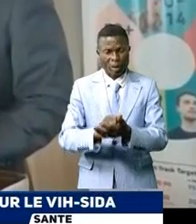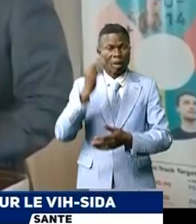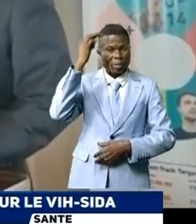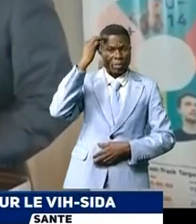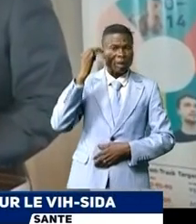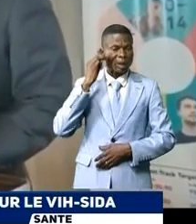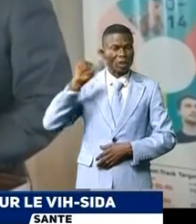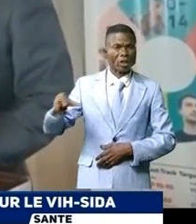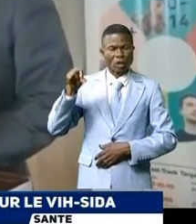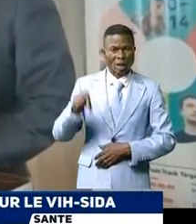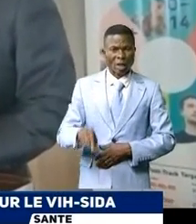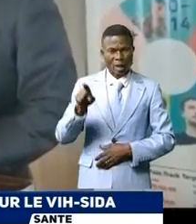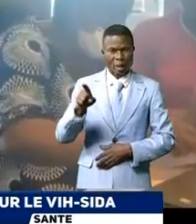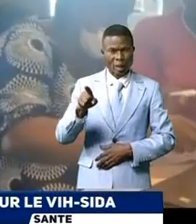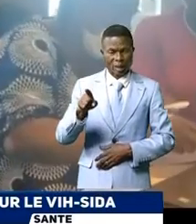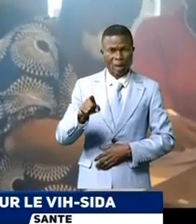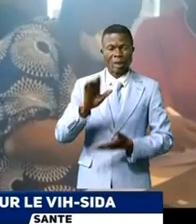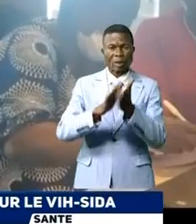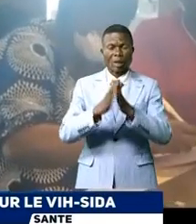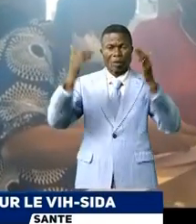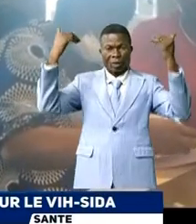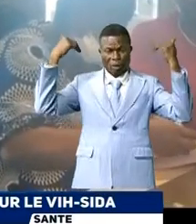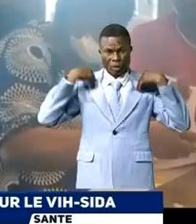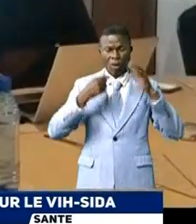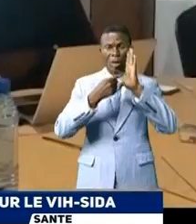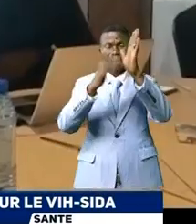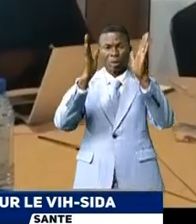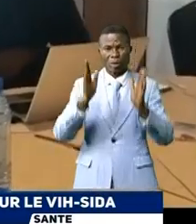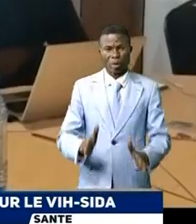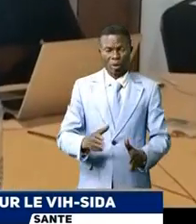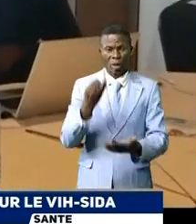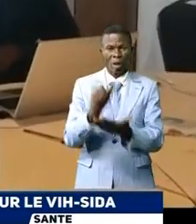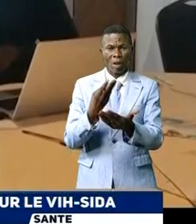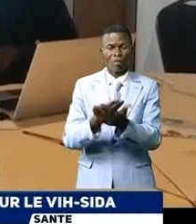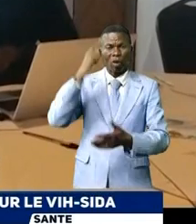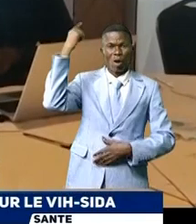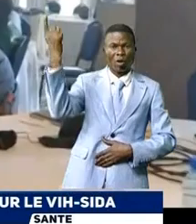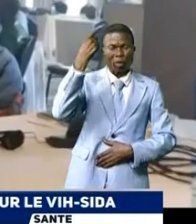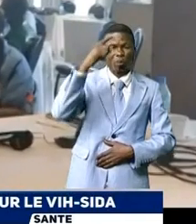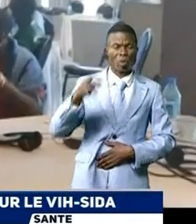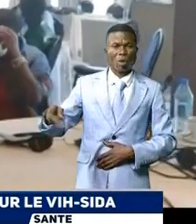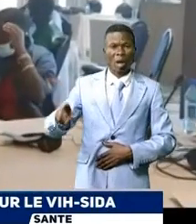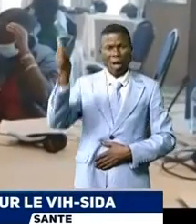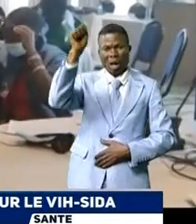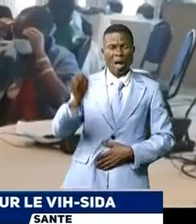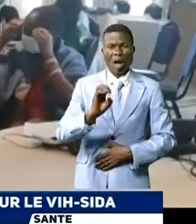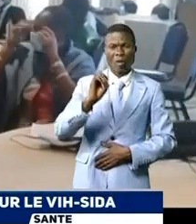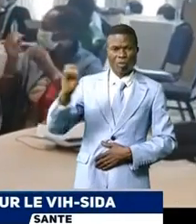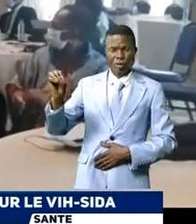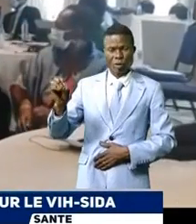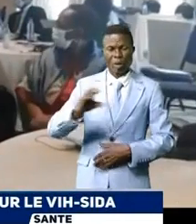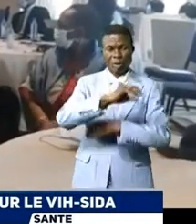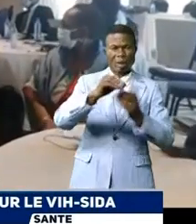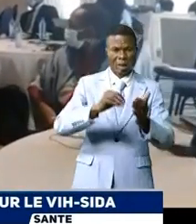ministre Jean-Jacques Mbungani prendra les commandes de la représentation du Fonds mondial pour la région Afrique de l'Ouest et du